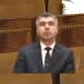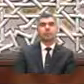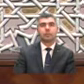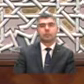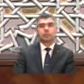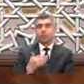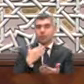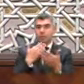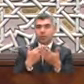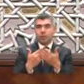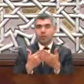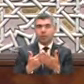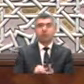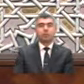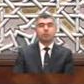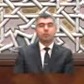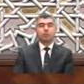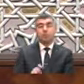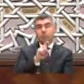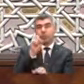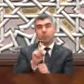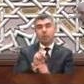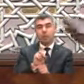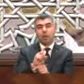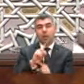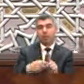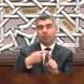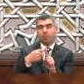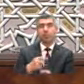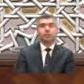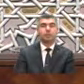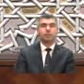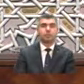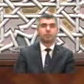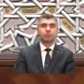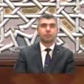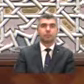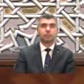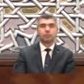شكرا السيدة النائبة. هل هناك تعقيب إضافي؟